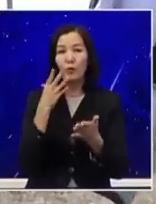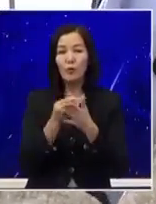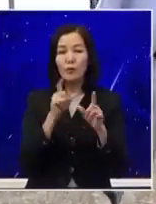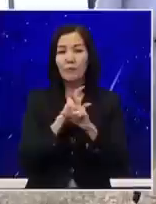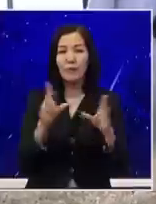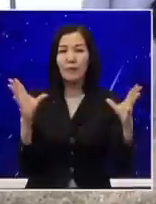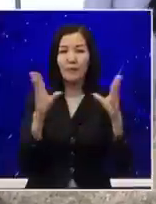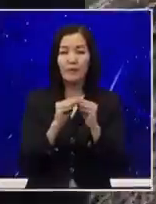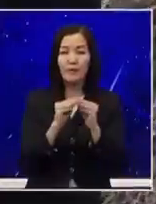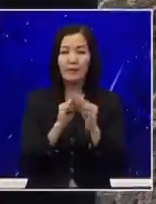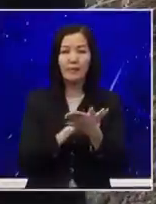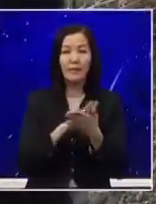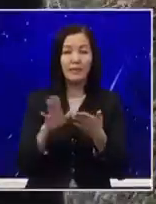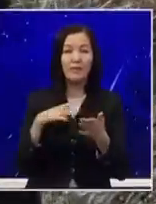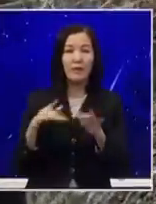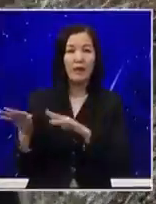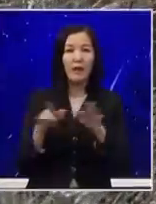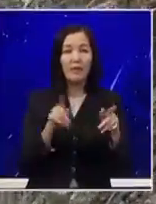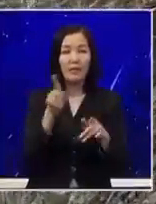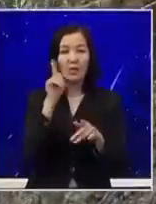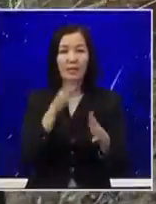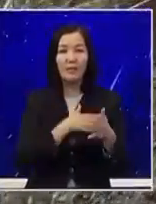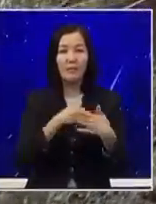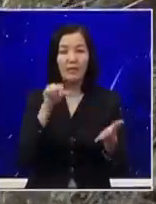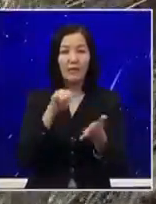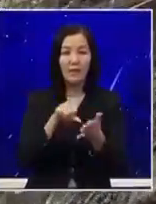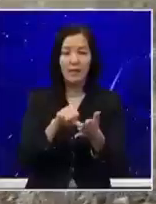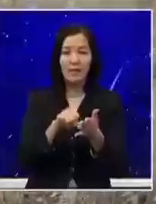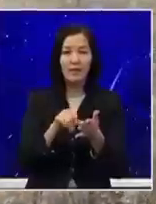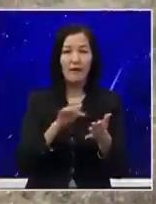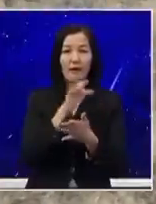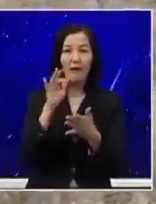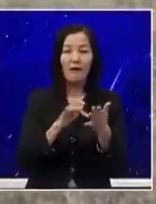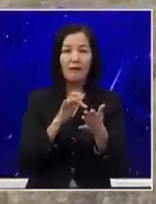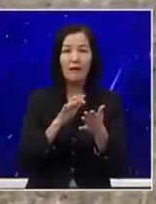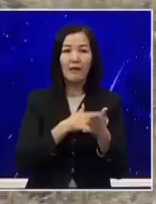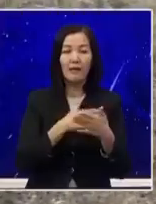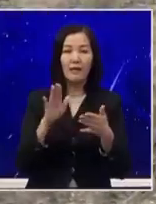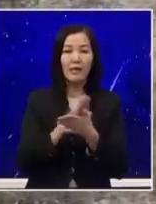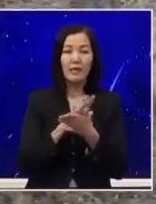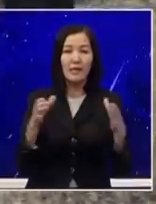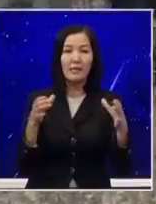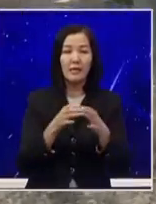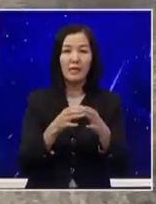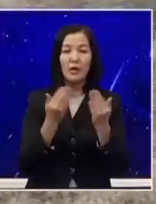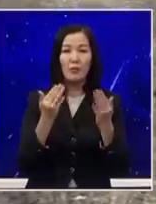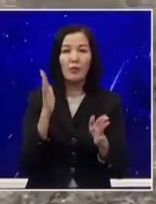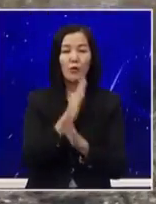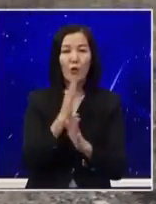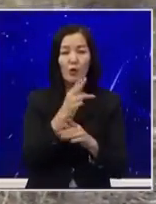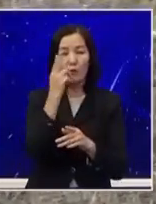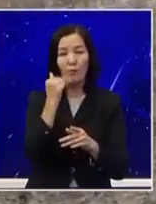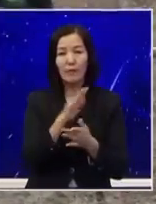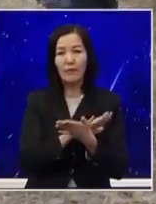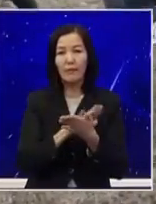бірлесіп, тазартып шықты. Акцияға әсіресе жастар белсенділік танытты. Шаһар еріктілері бүгінгі ауа райы қолайлы болғандықтан